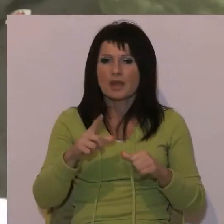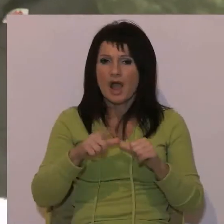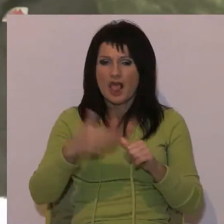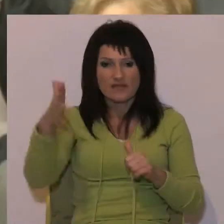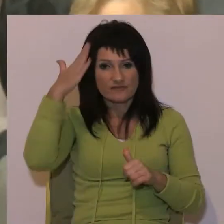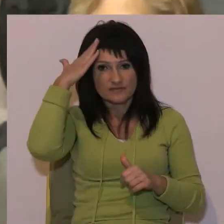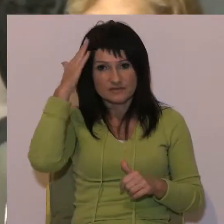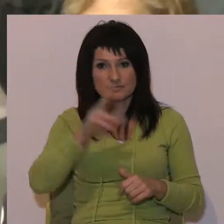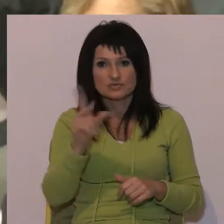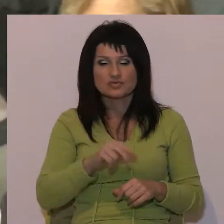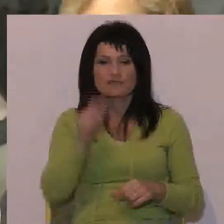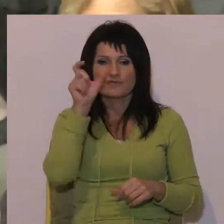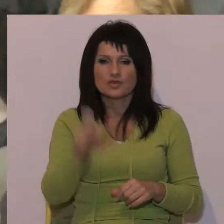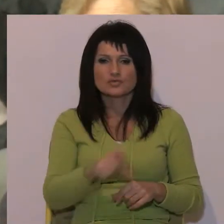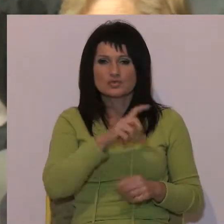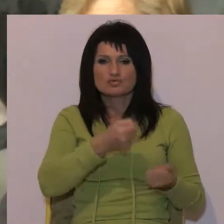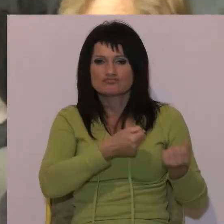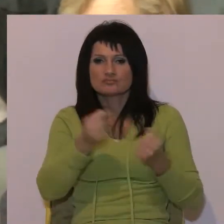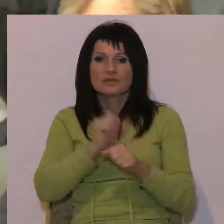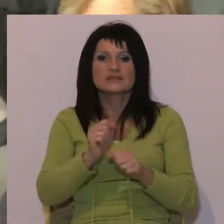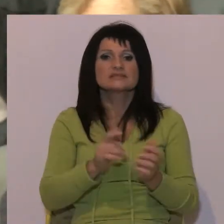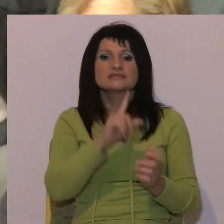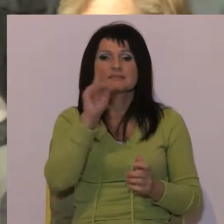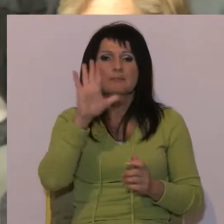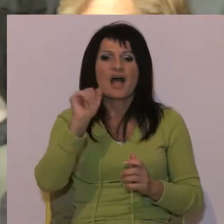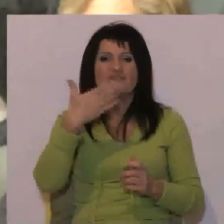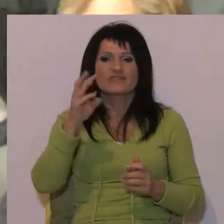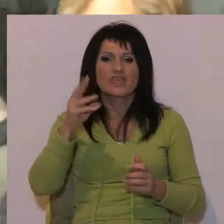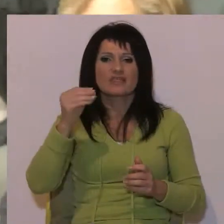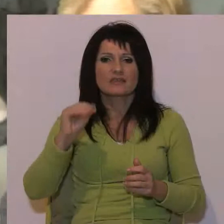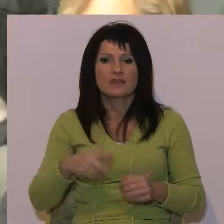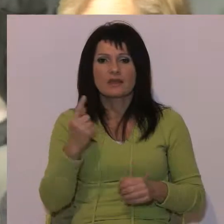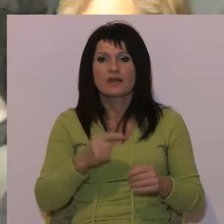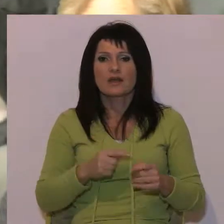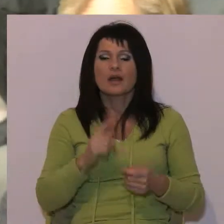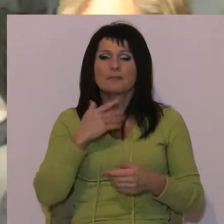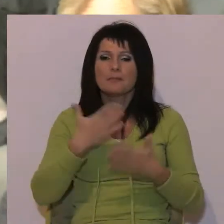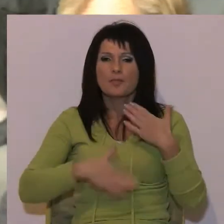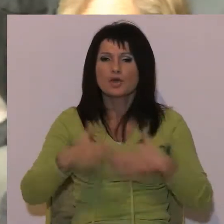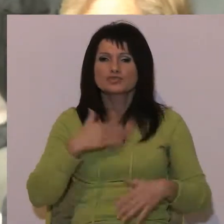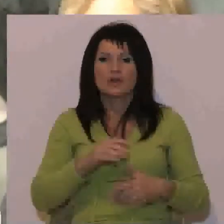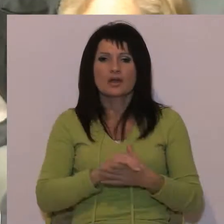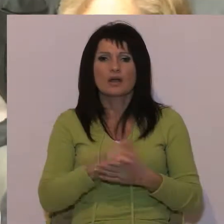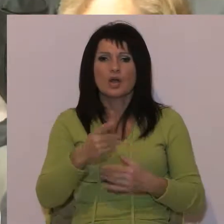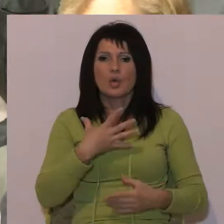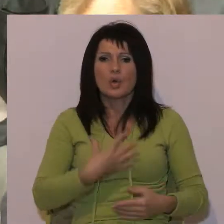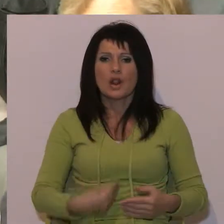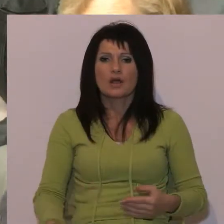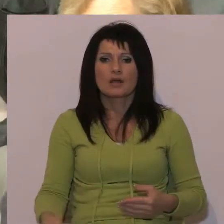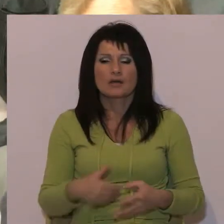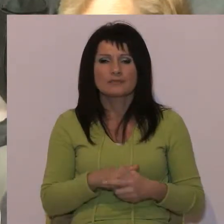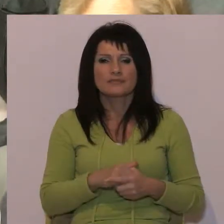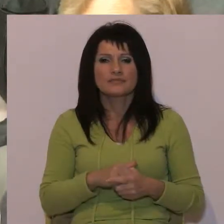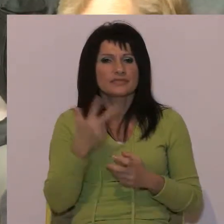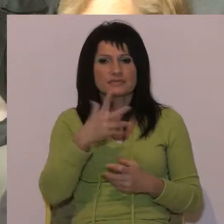że w krzyżu zbawienie, w krzyżu pociecha, w krzyżu ulga.